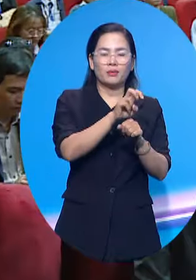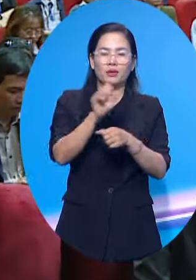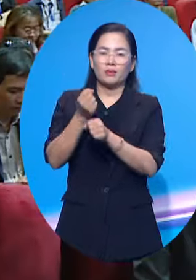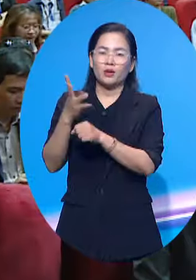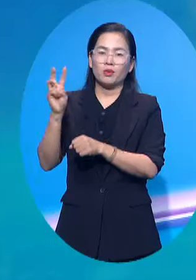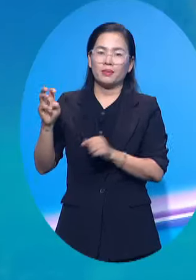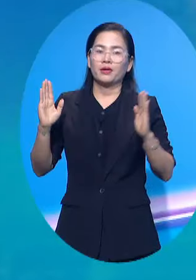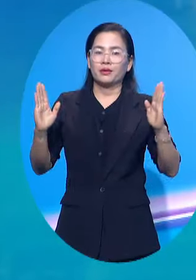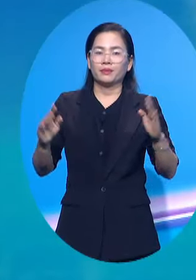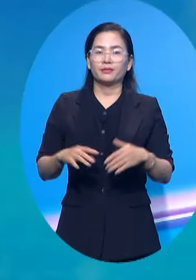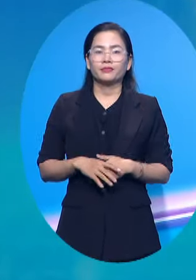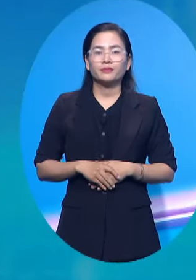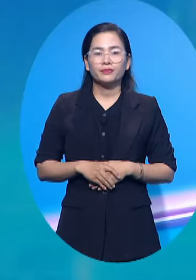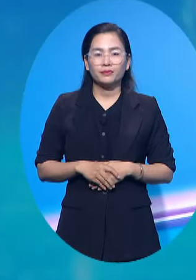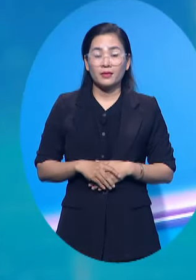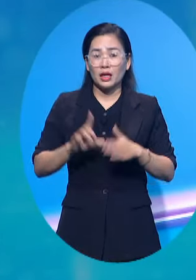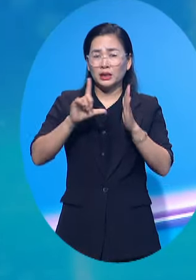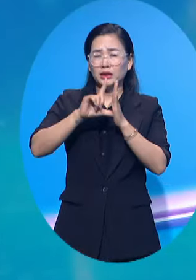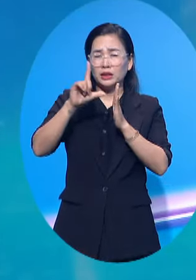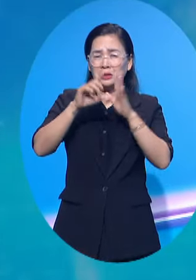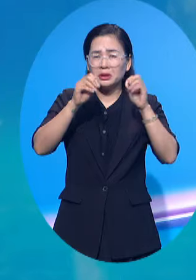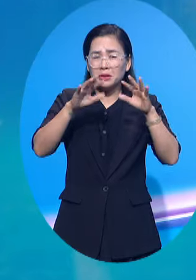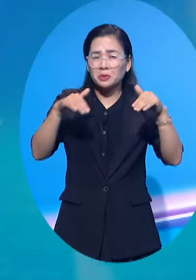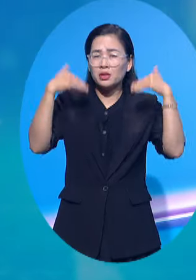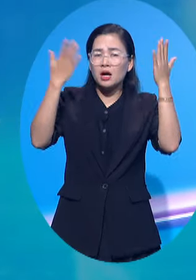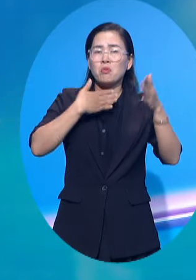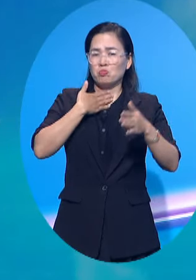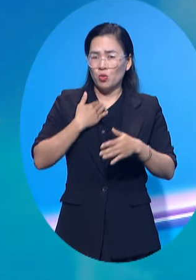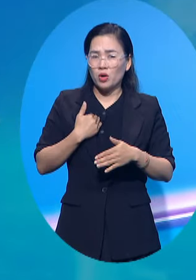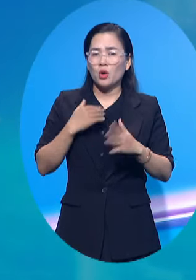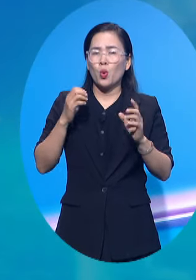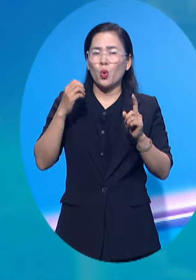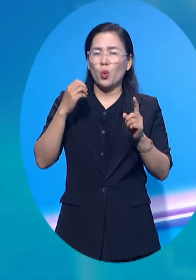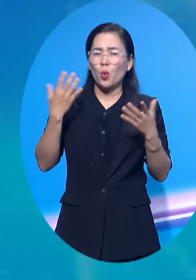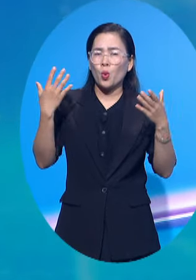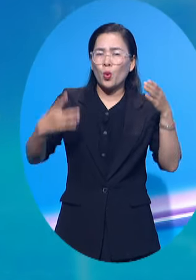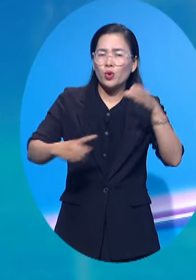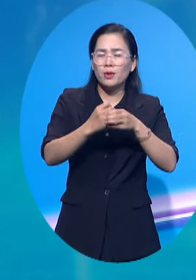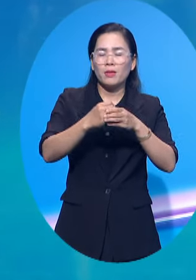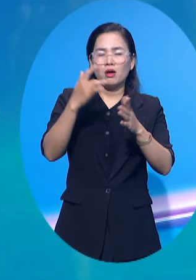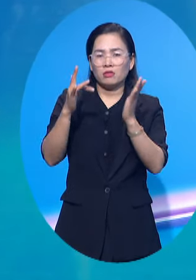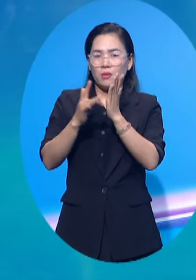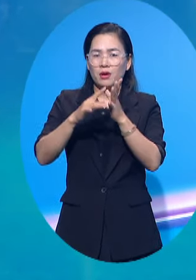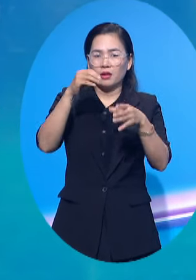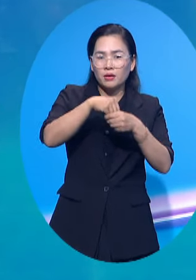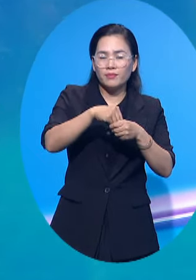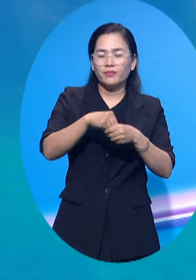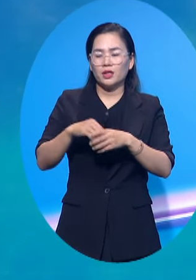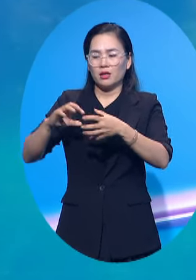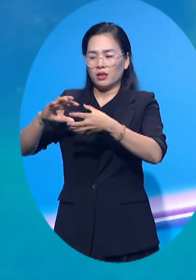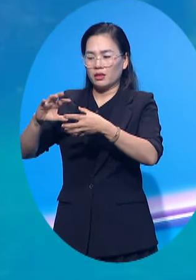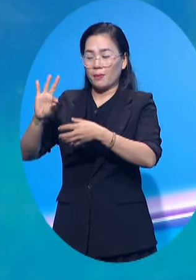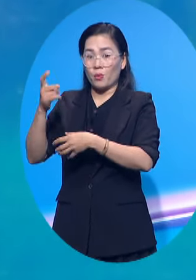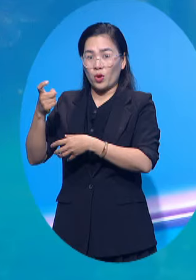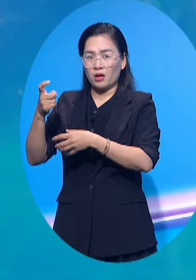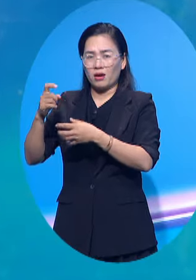2020-2030. Nhằm nâng cao chất lượng giáo dục và hội nhập công nghệ vào lớp học, Tập đoàn Khoa học Công nghệ Bách Khoa đã tổ chức